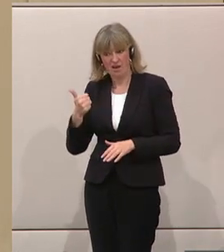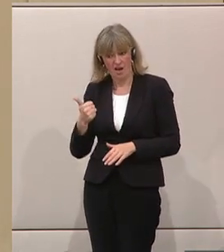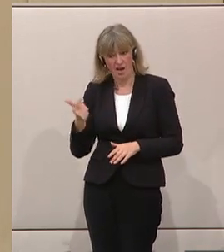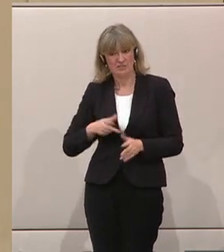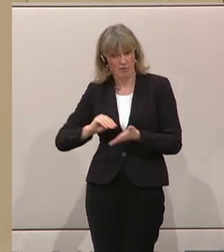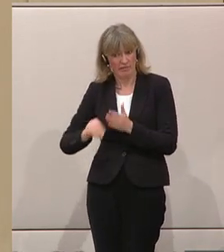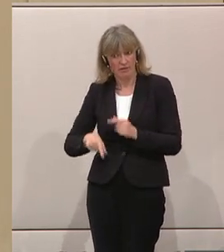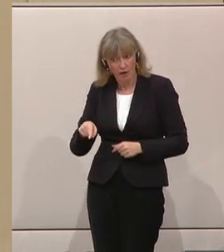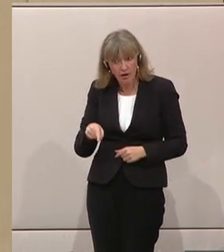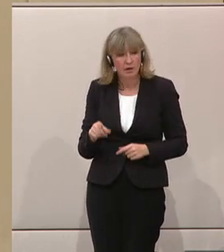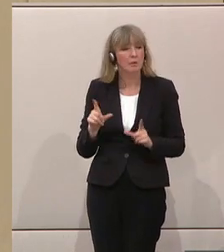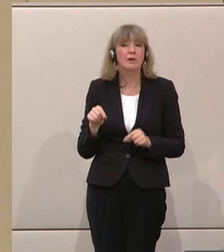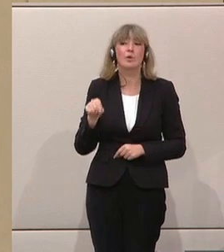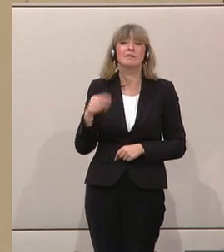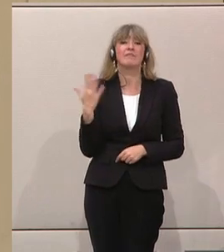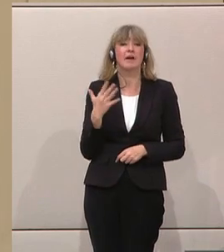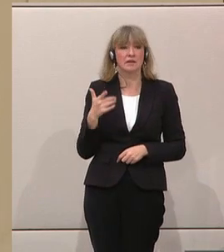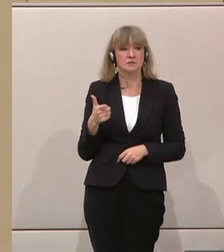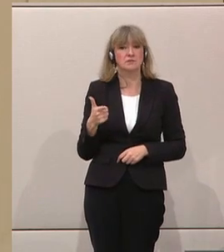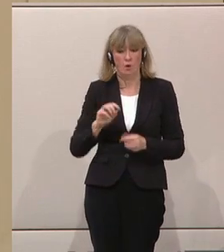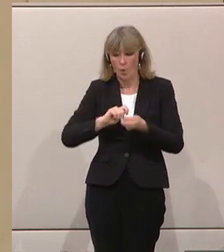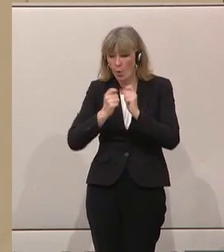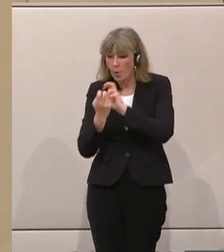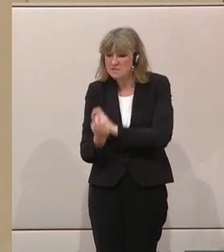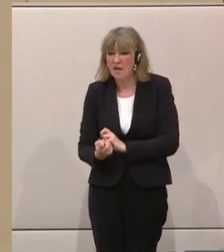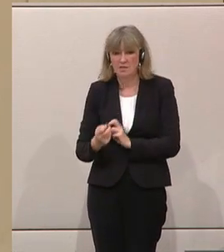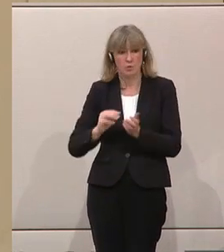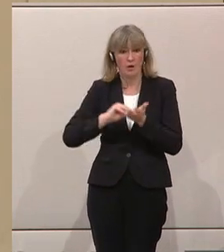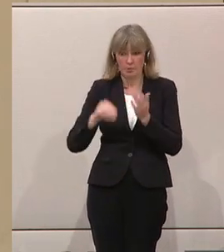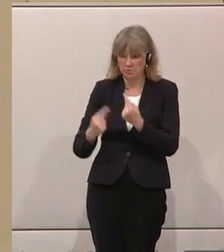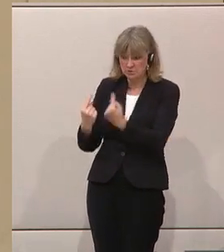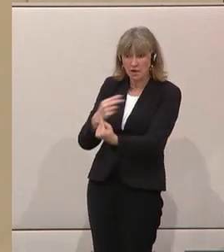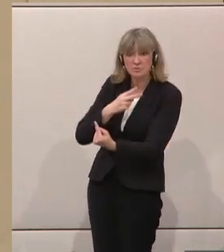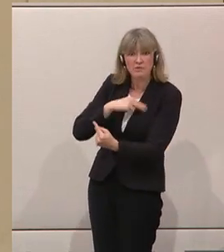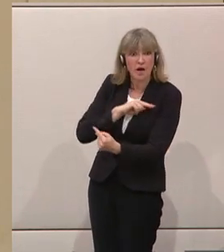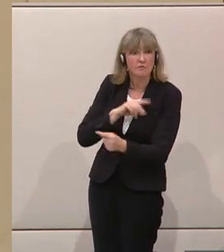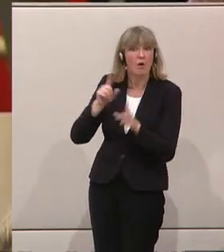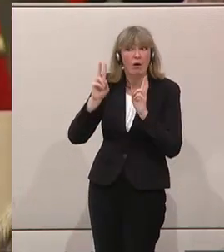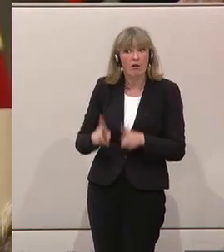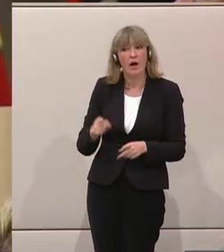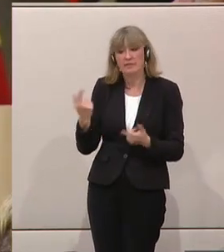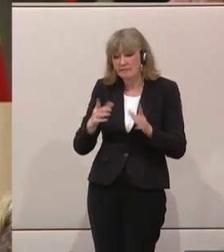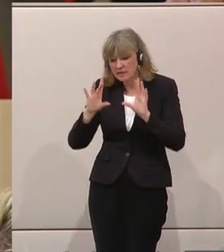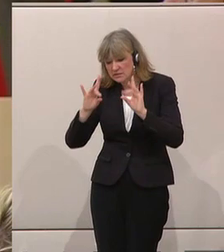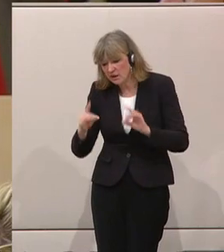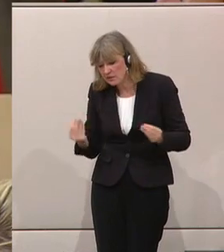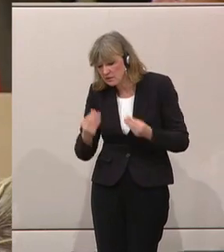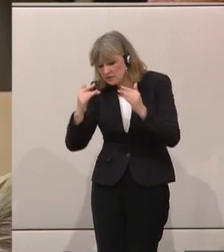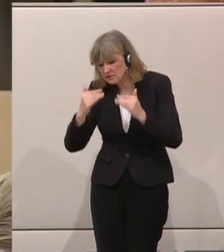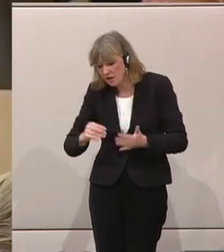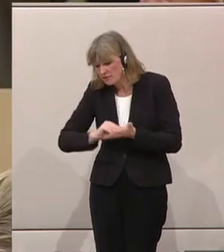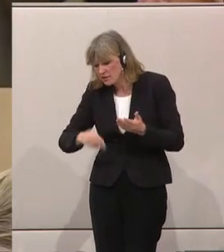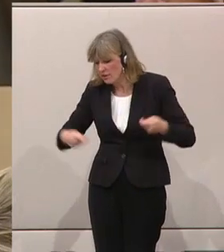des Vertrages und ist nicht nur für die Umsetzung des Abkommens selbst verantwortlich, sondern kann auch Tatbestände des Vertrages,